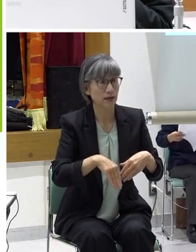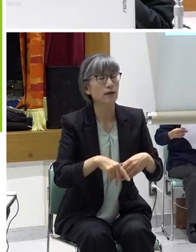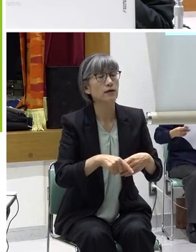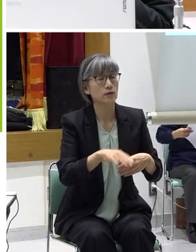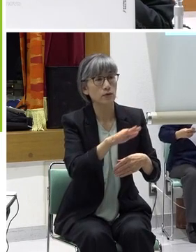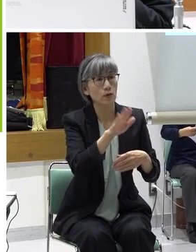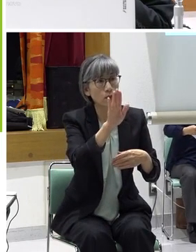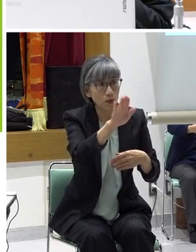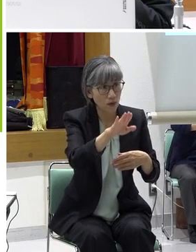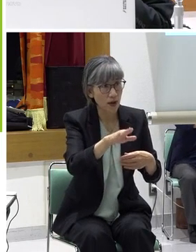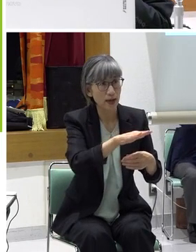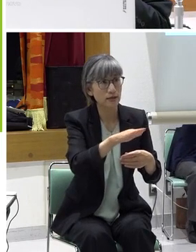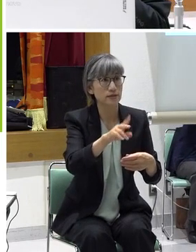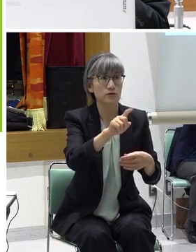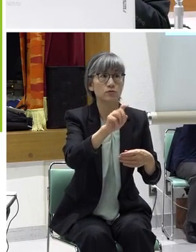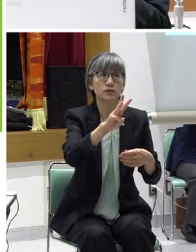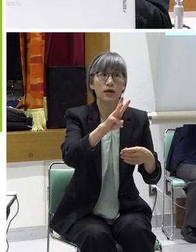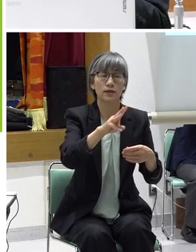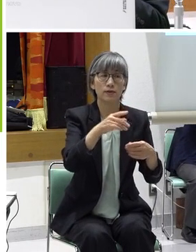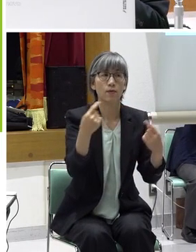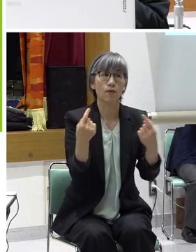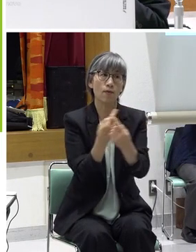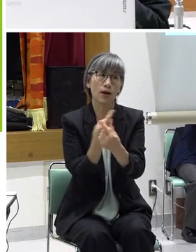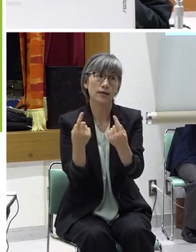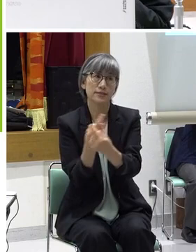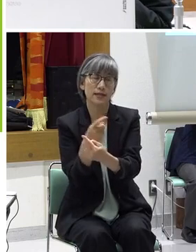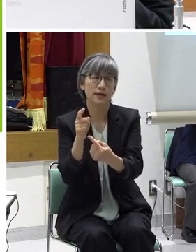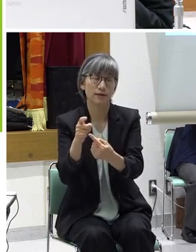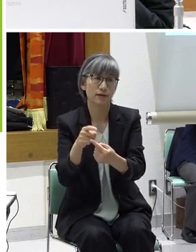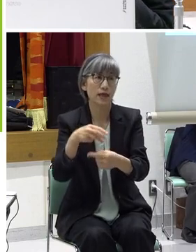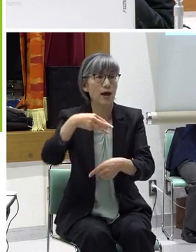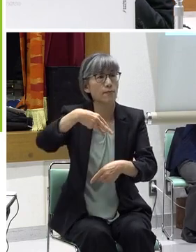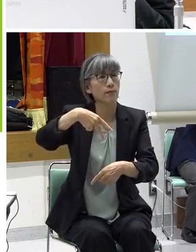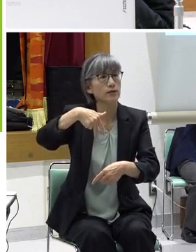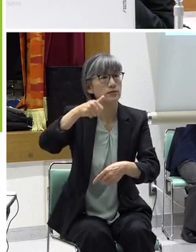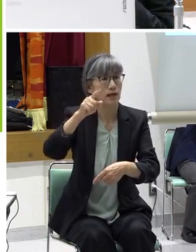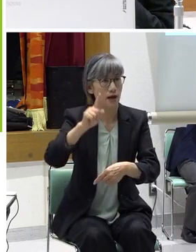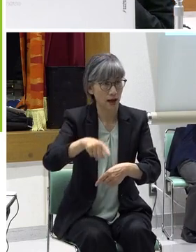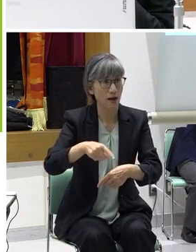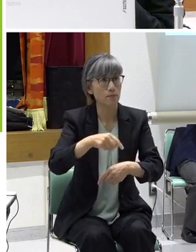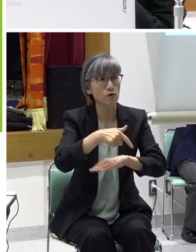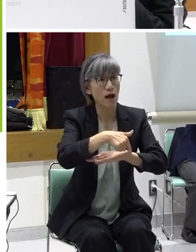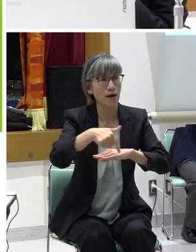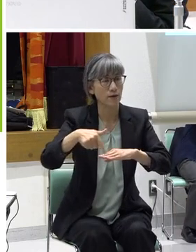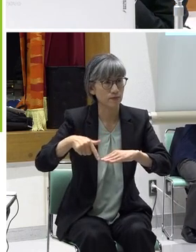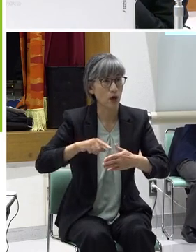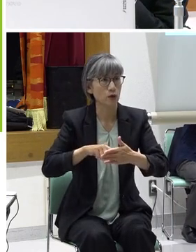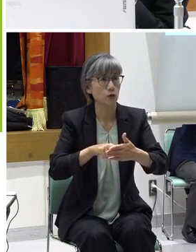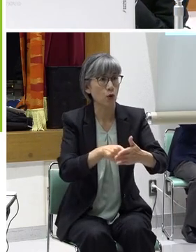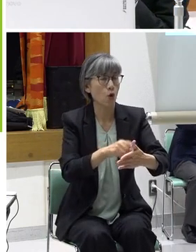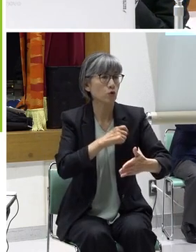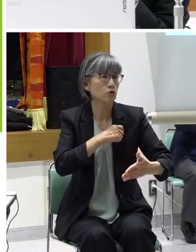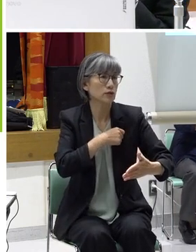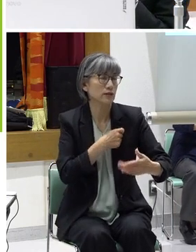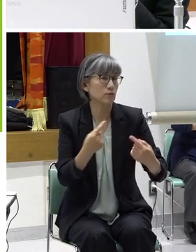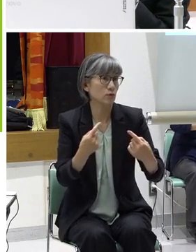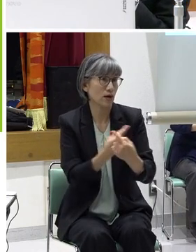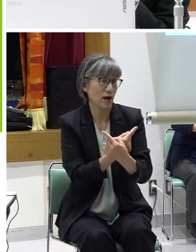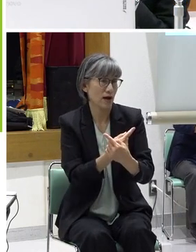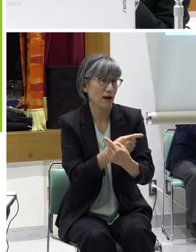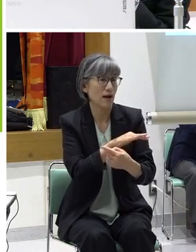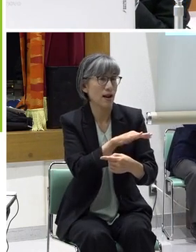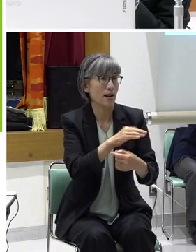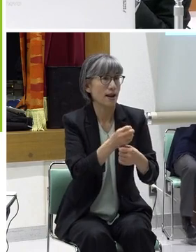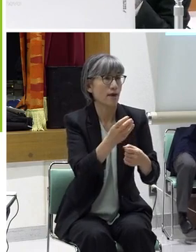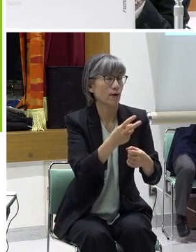成30年の法改正によりまして、マスタープランの作成の努力義務化、令和2年の改正では